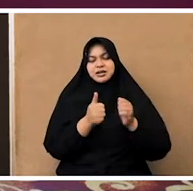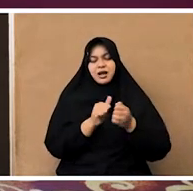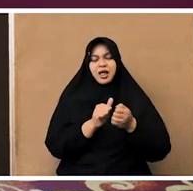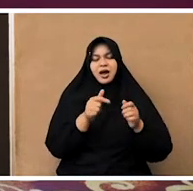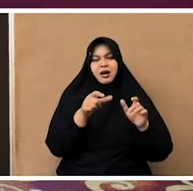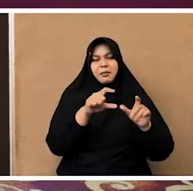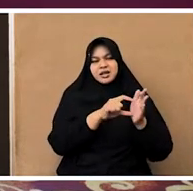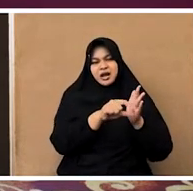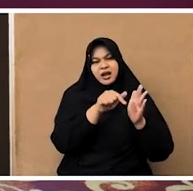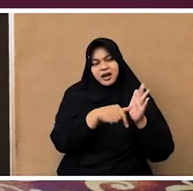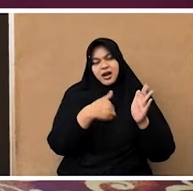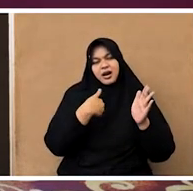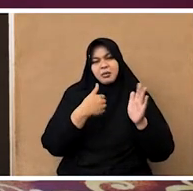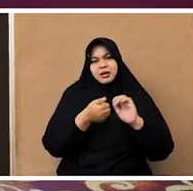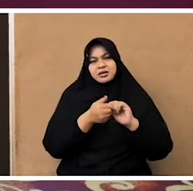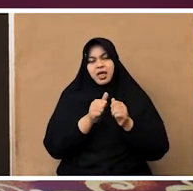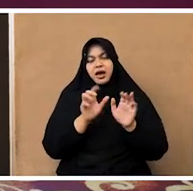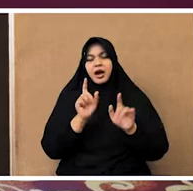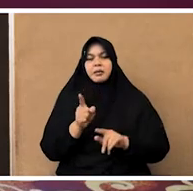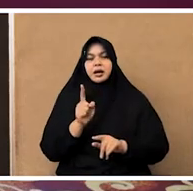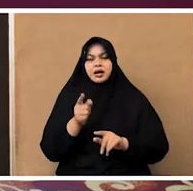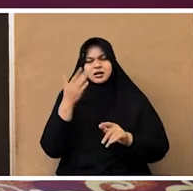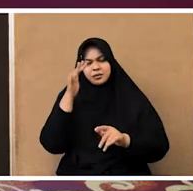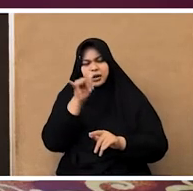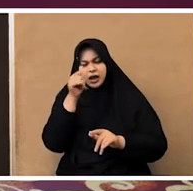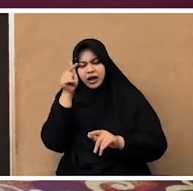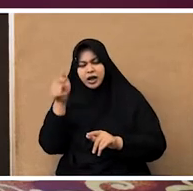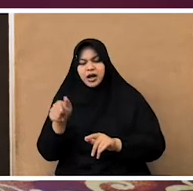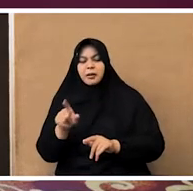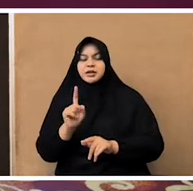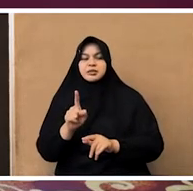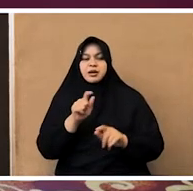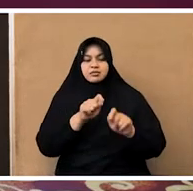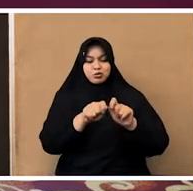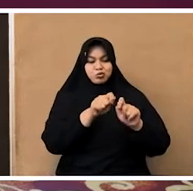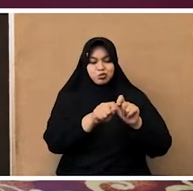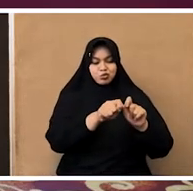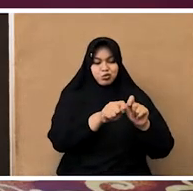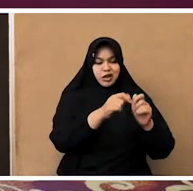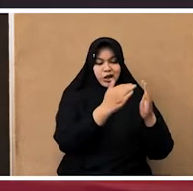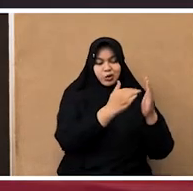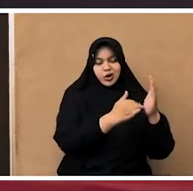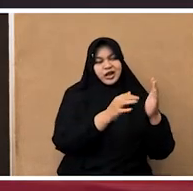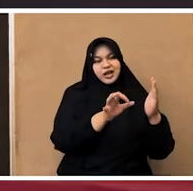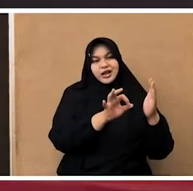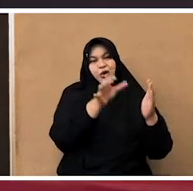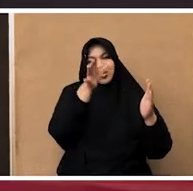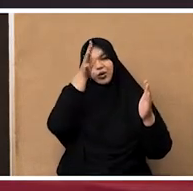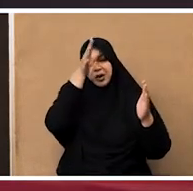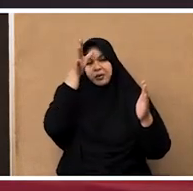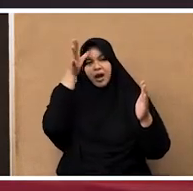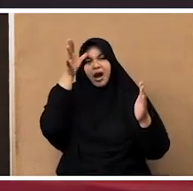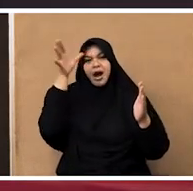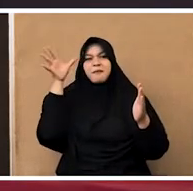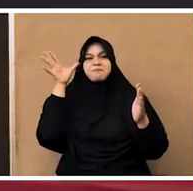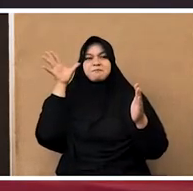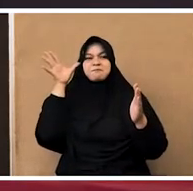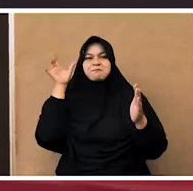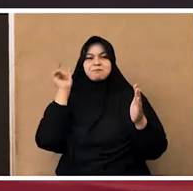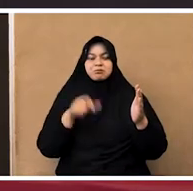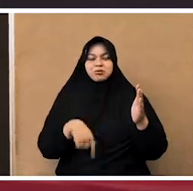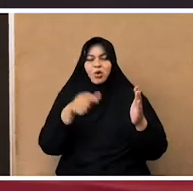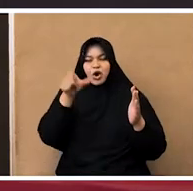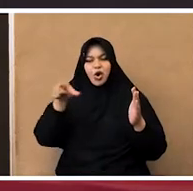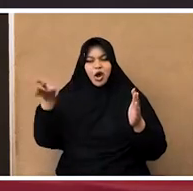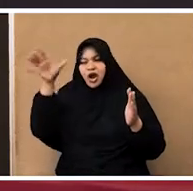kenapa seperti ini ya karena penyusunnya itu tidak ada orang yang paham ini semua di situ Itu kan